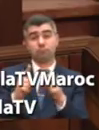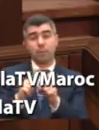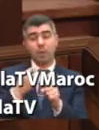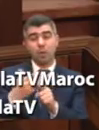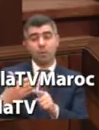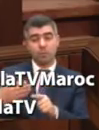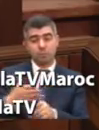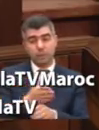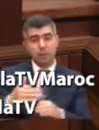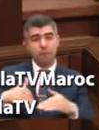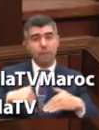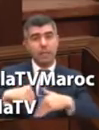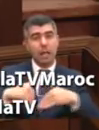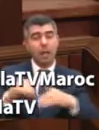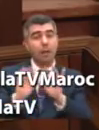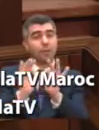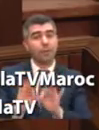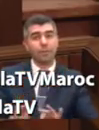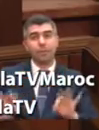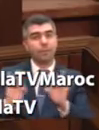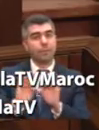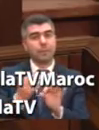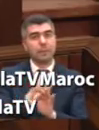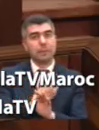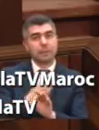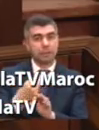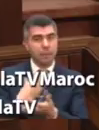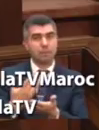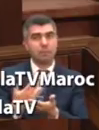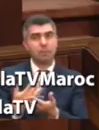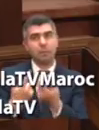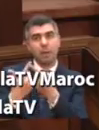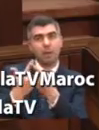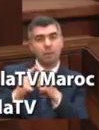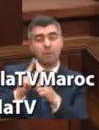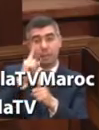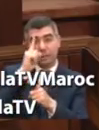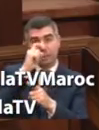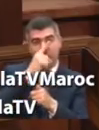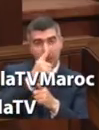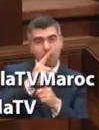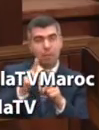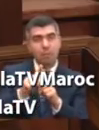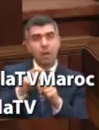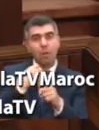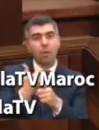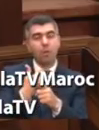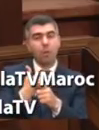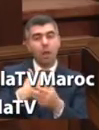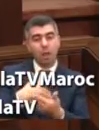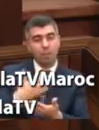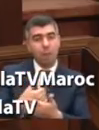الطرقات، وكينعدم فيه واحد مجموعه الاشكاليات اللي كتعطي واحد الطابع اللي هو يعني خطير على بالنسبه للولاده بالنسبه